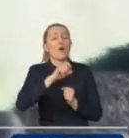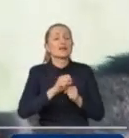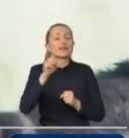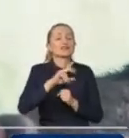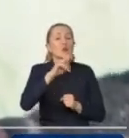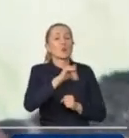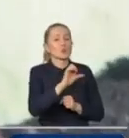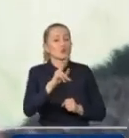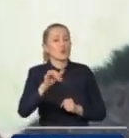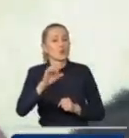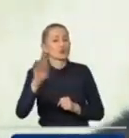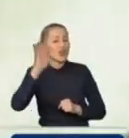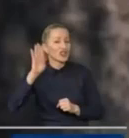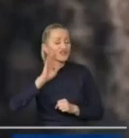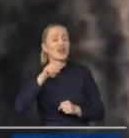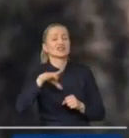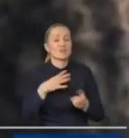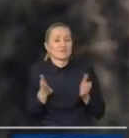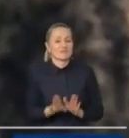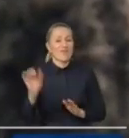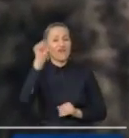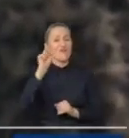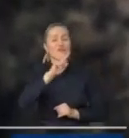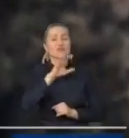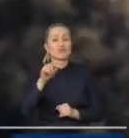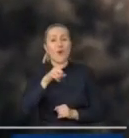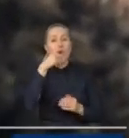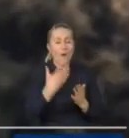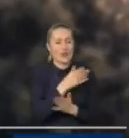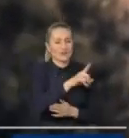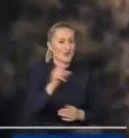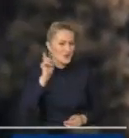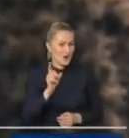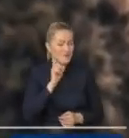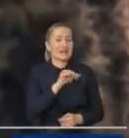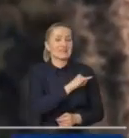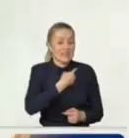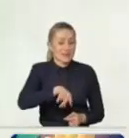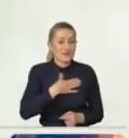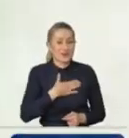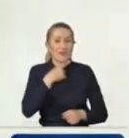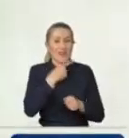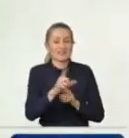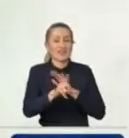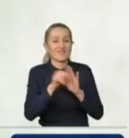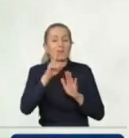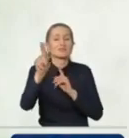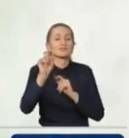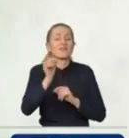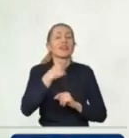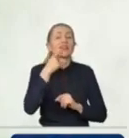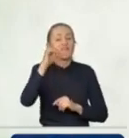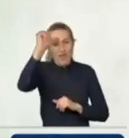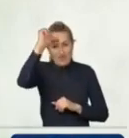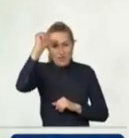który niedawno urodził się we wrocławskim zoo. Okazało się, że mały torbacz to chłopiec. Imię zostanie wybrane w sobotę. Będzie zapożyczone z języka